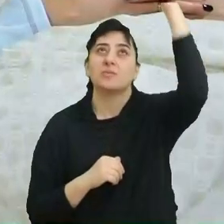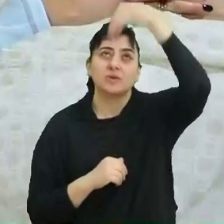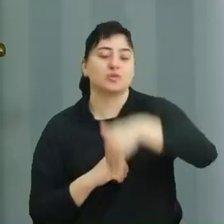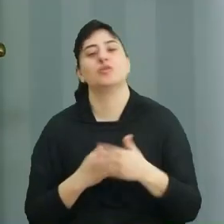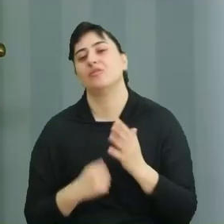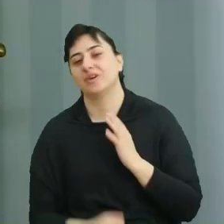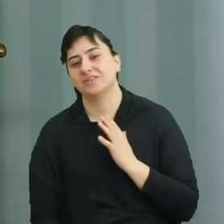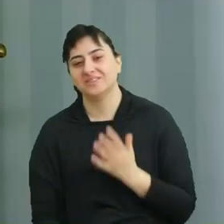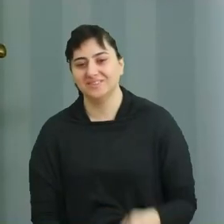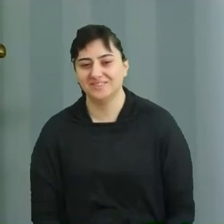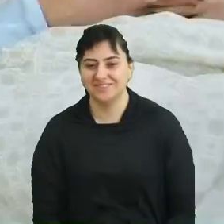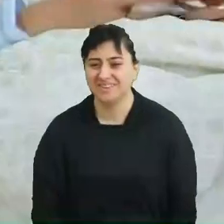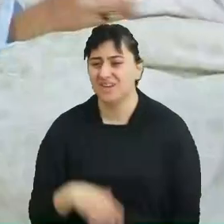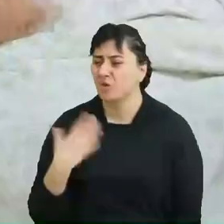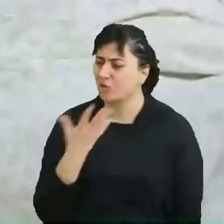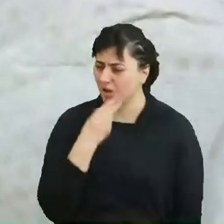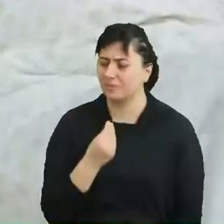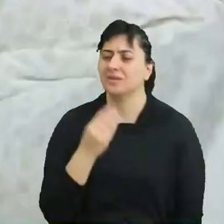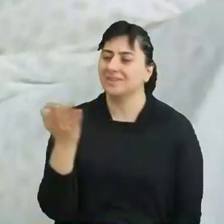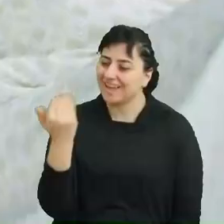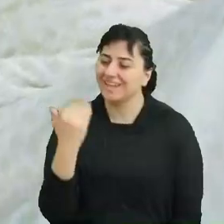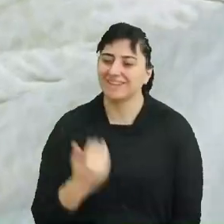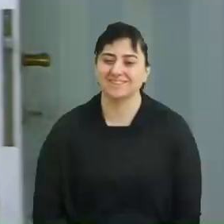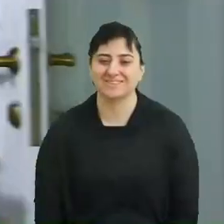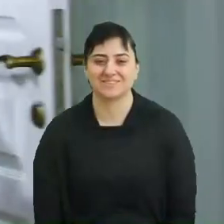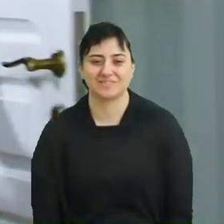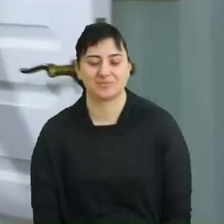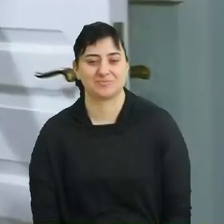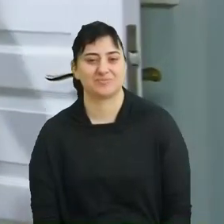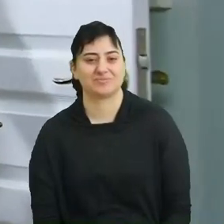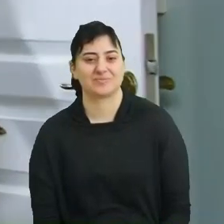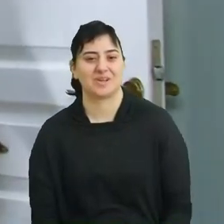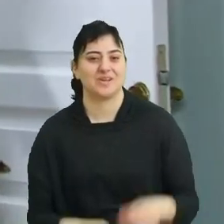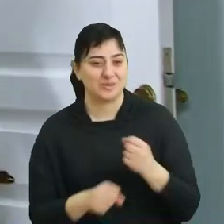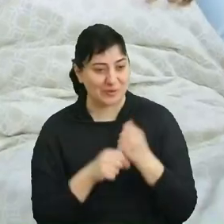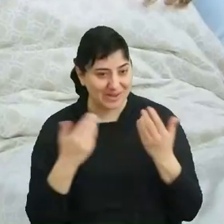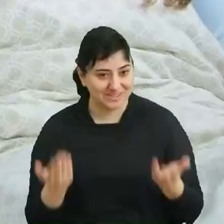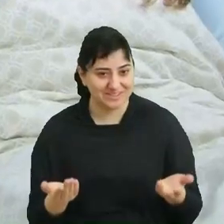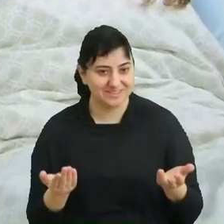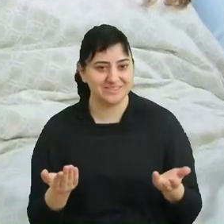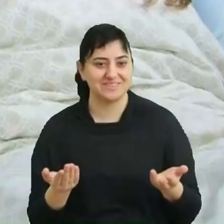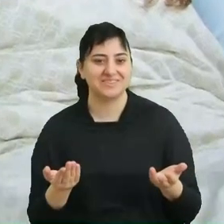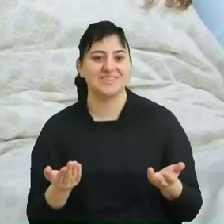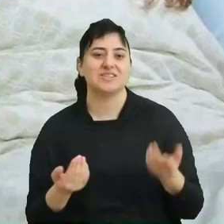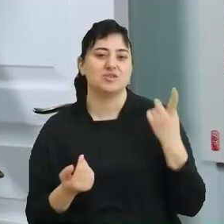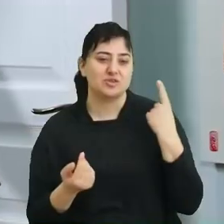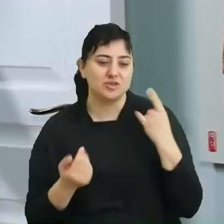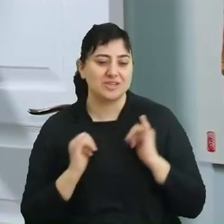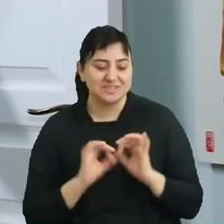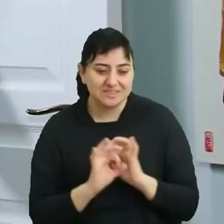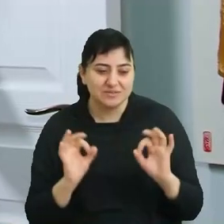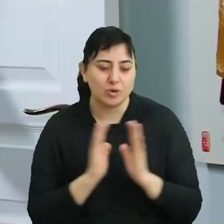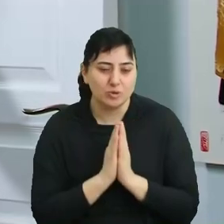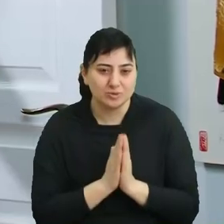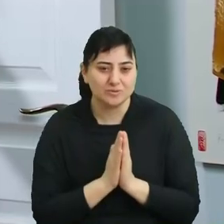girişsin evladım. Çok ayıp Kemal'im. Tabii gelebilirsin Nurhancığım. Şimdi öncelikle günaydın. Dün verdiğim